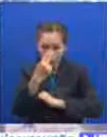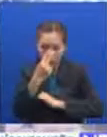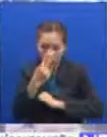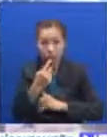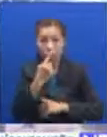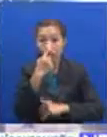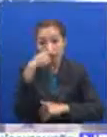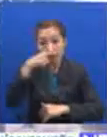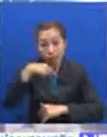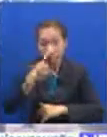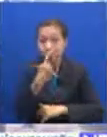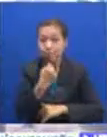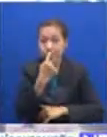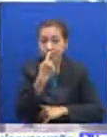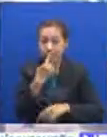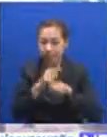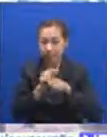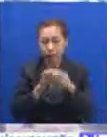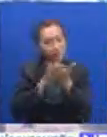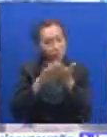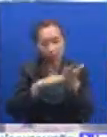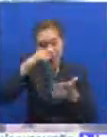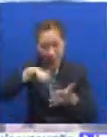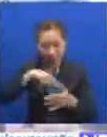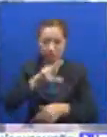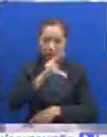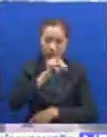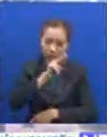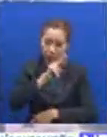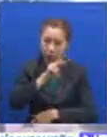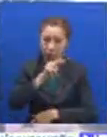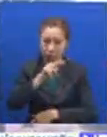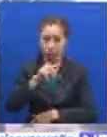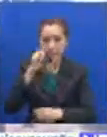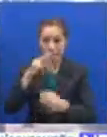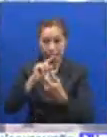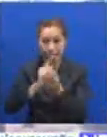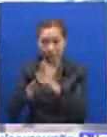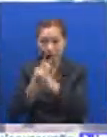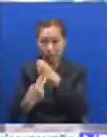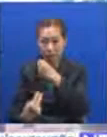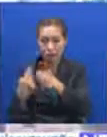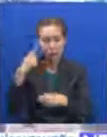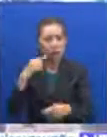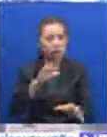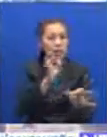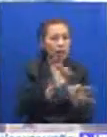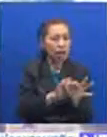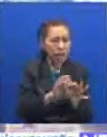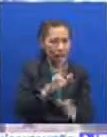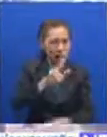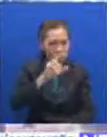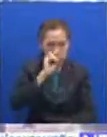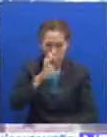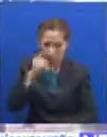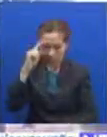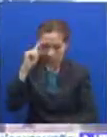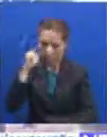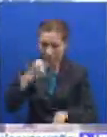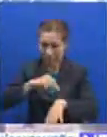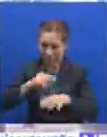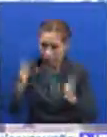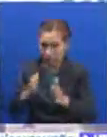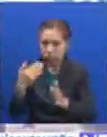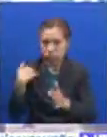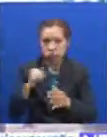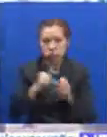ไหวอยู่ที่32.76 บาทต่อเหรียญสหรัฐขณะที่นักบริหารเงินของธนาคารกสิกรไทยเห็นว่าในระยะสั้นนะคะมีความพยาย